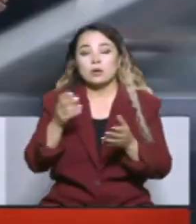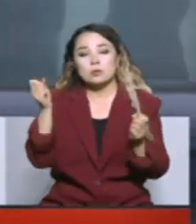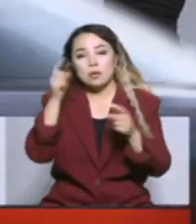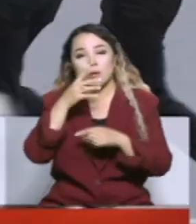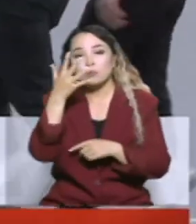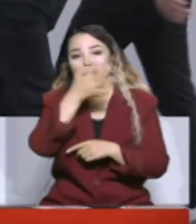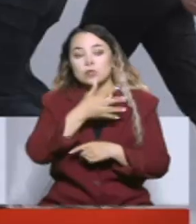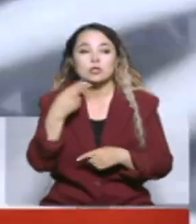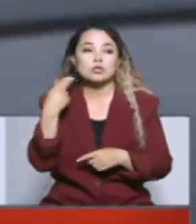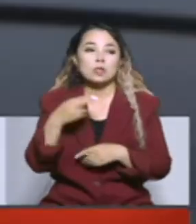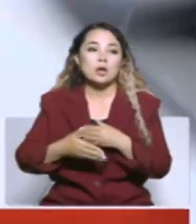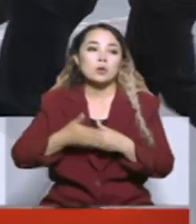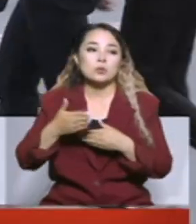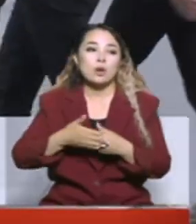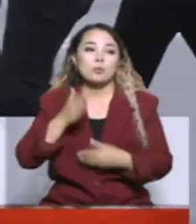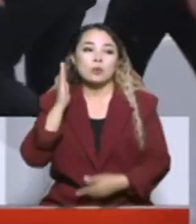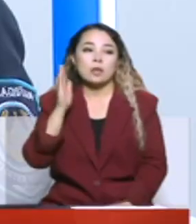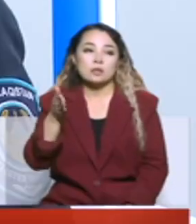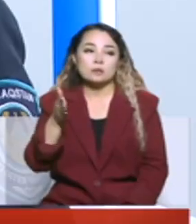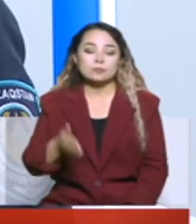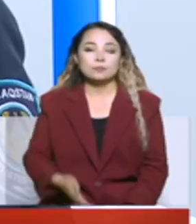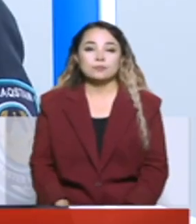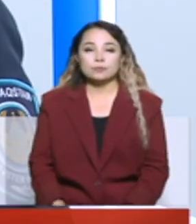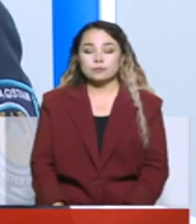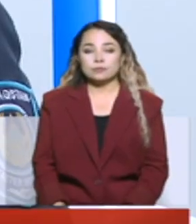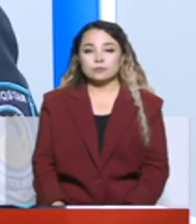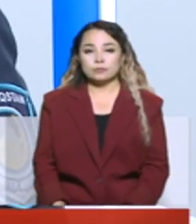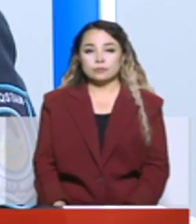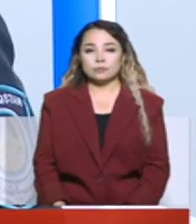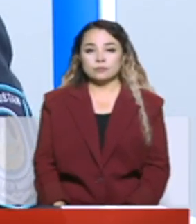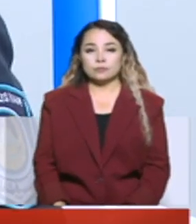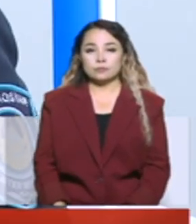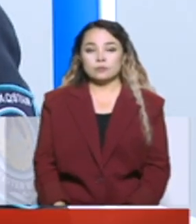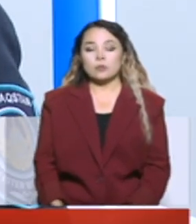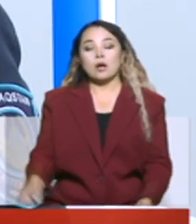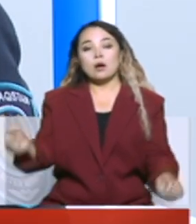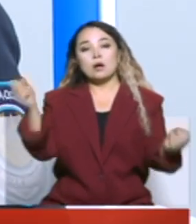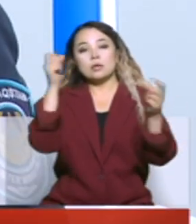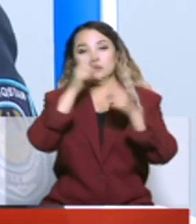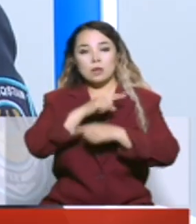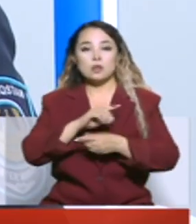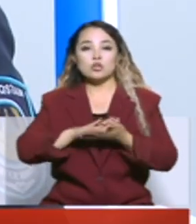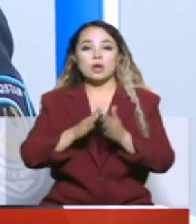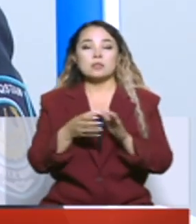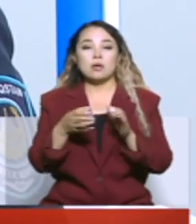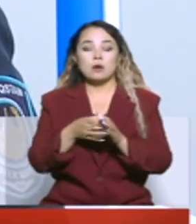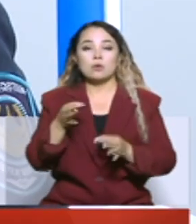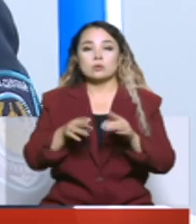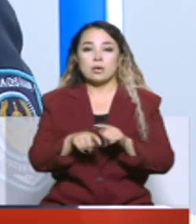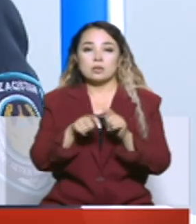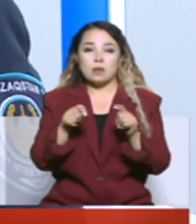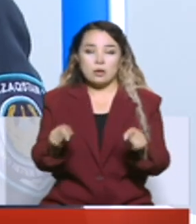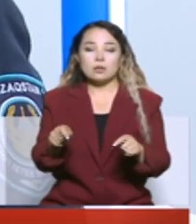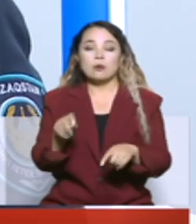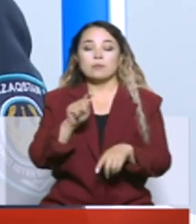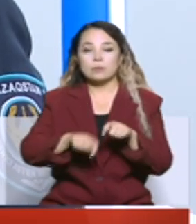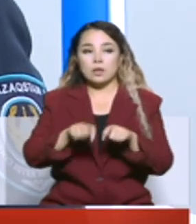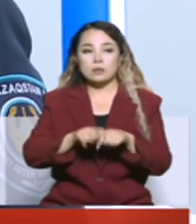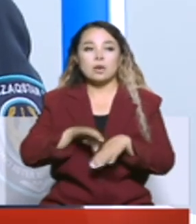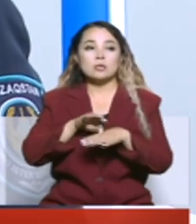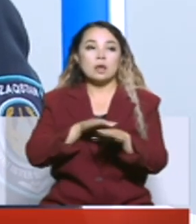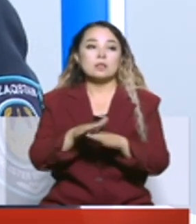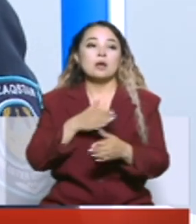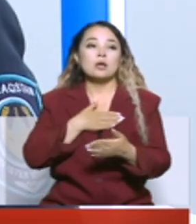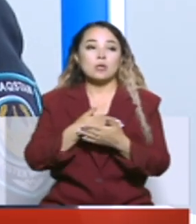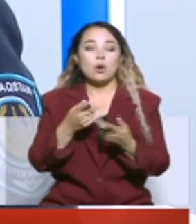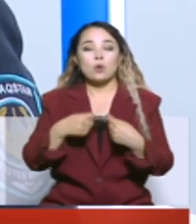бас бостандығынан айыру жазасы кесіледі. Уголовное правонарушение. Анықталған жағдайда қылмыстық іс қаралады. Профилактикалық рейдтер апта сайын өтеді.